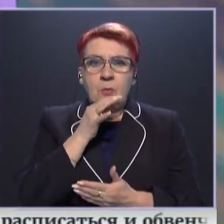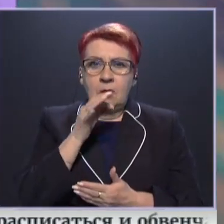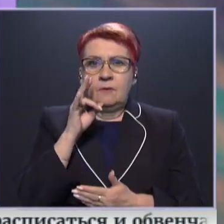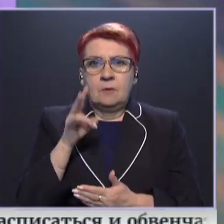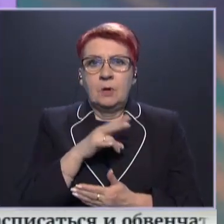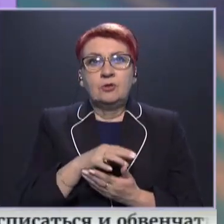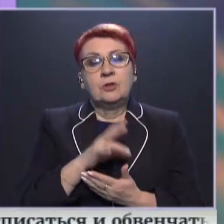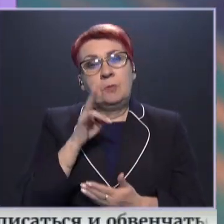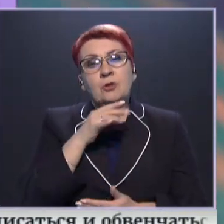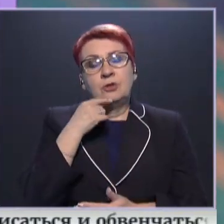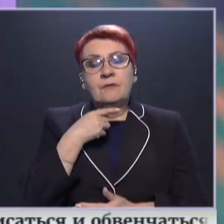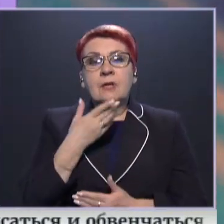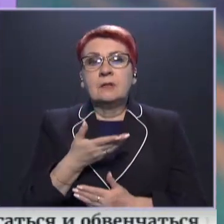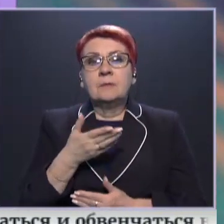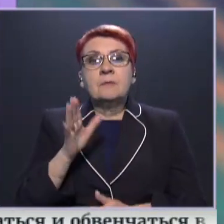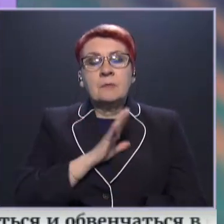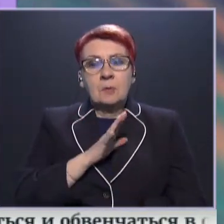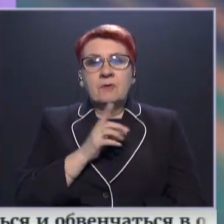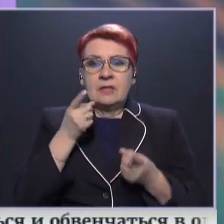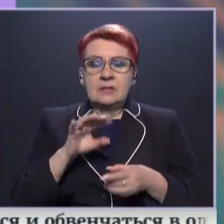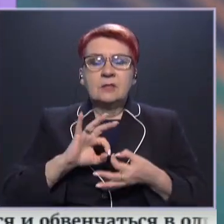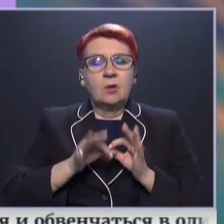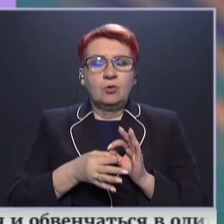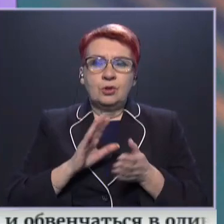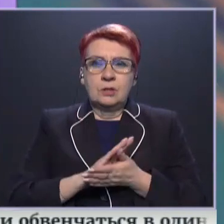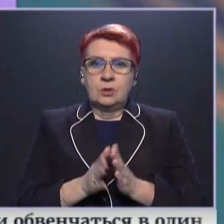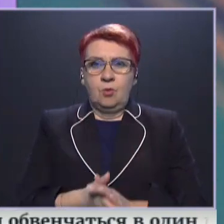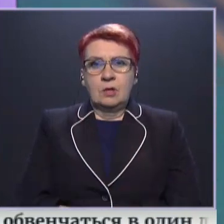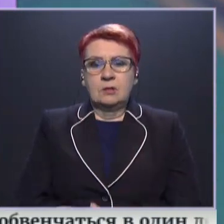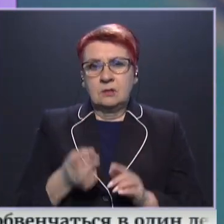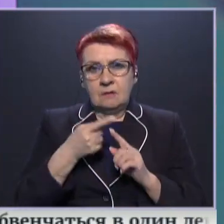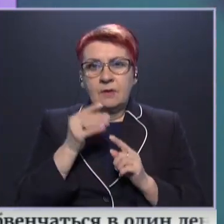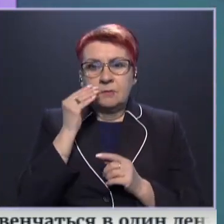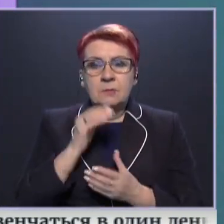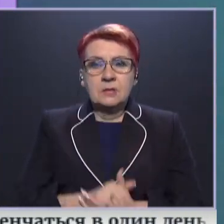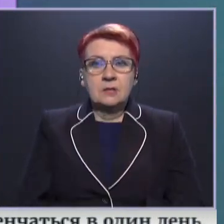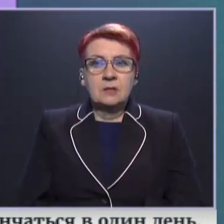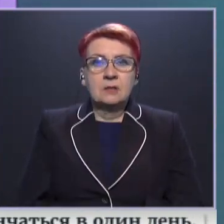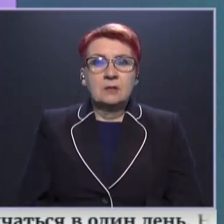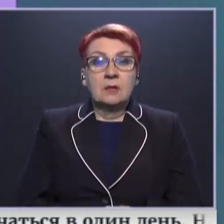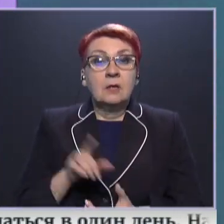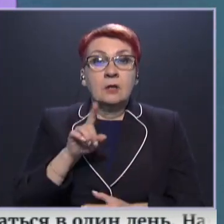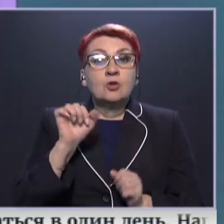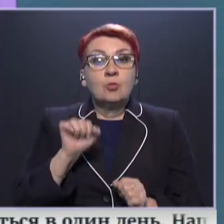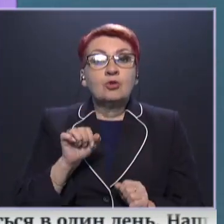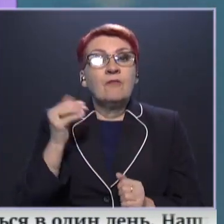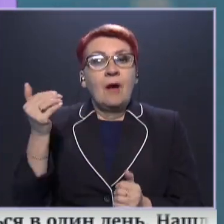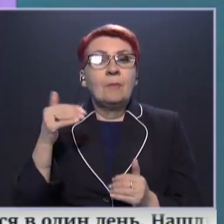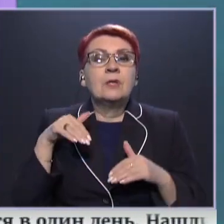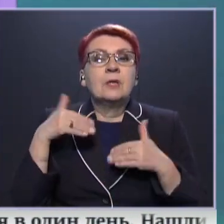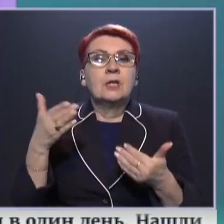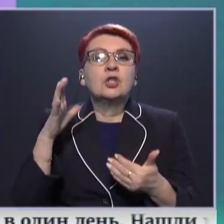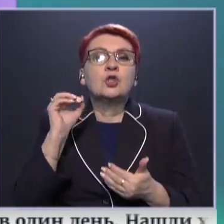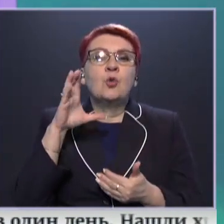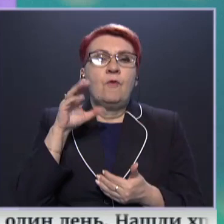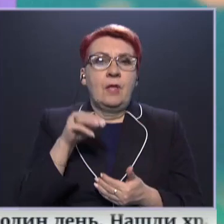вы знаете, что бывают очень действительно сложные ситуации в этом смысле. И что здесь можно посоветовать? Единственное,